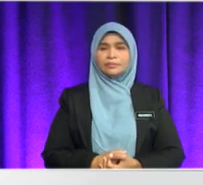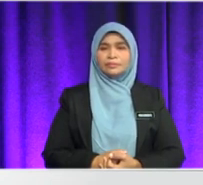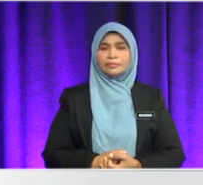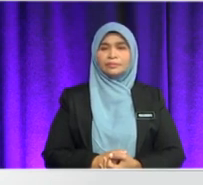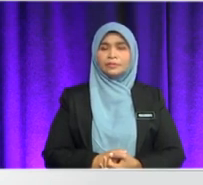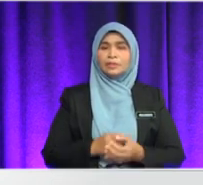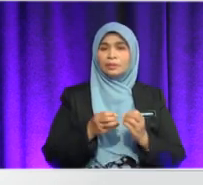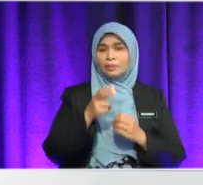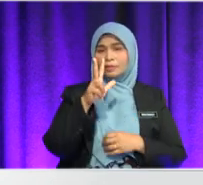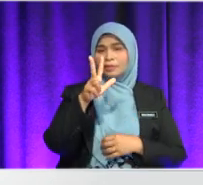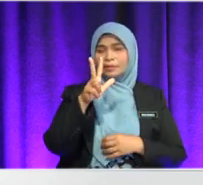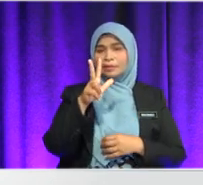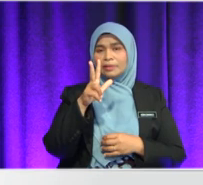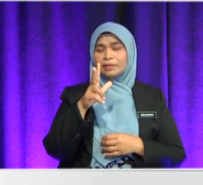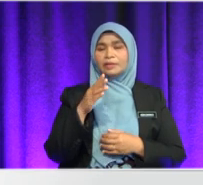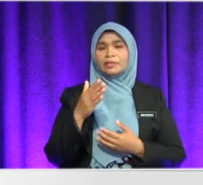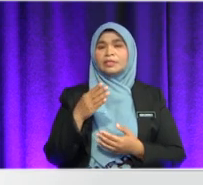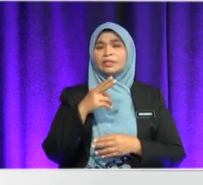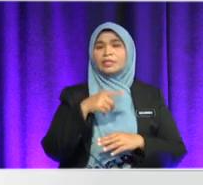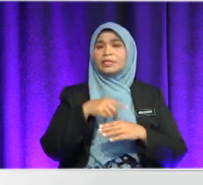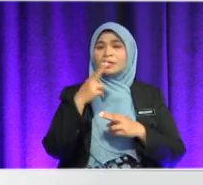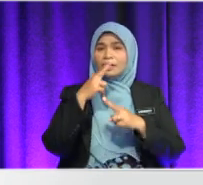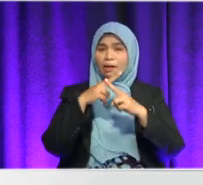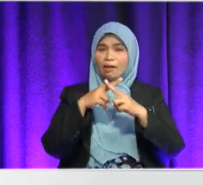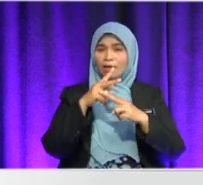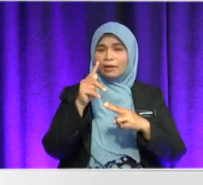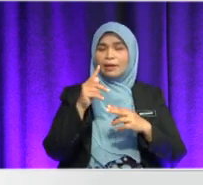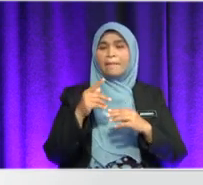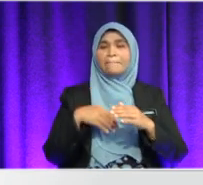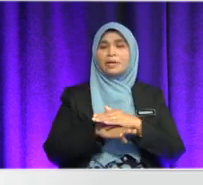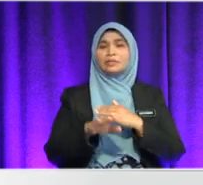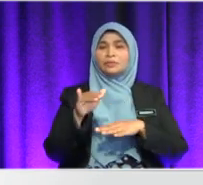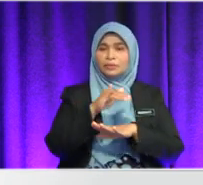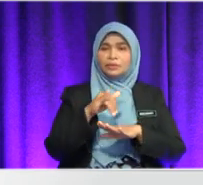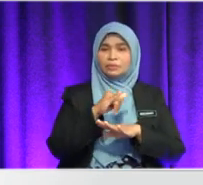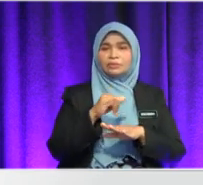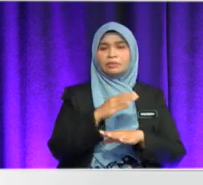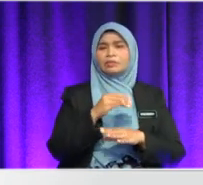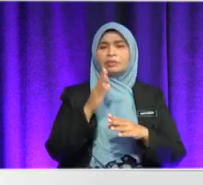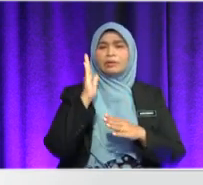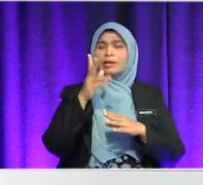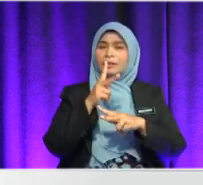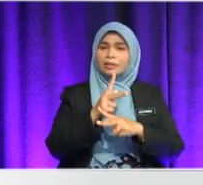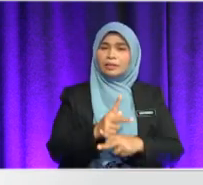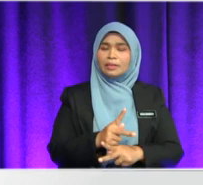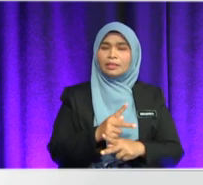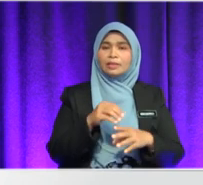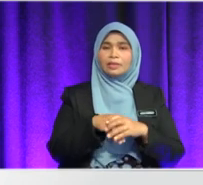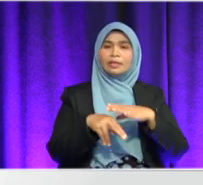yang ketiga diharamkan memasuki surga sebaliknya akan kekal di dalam neraka